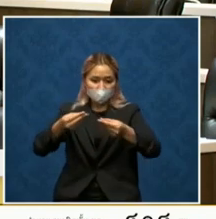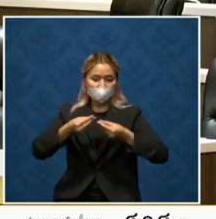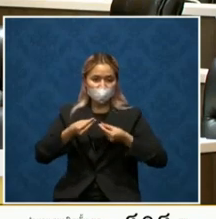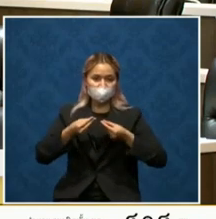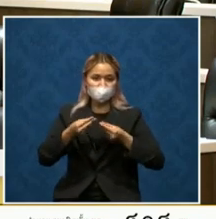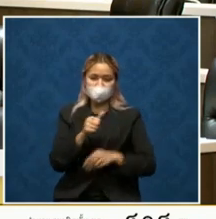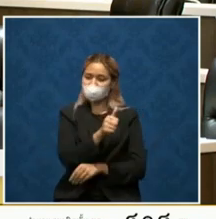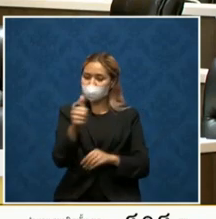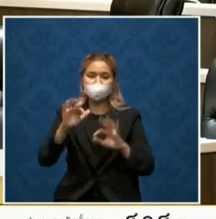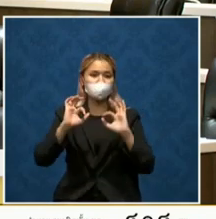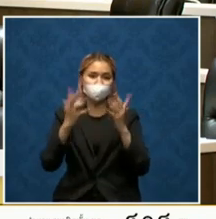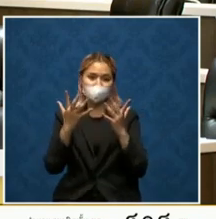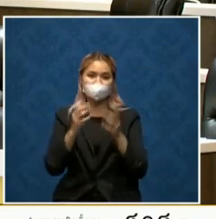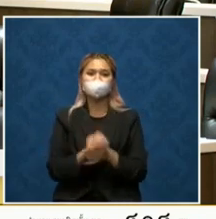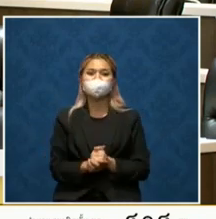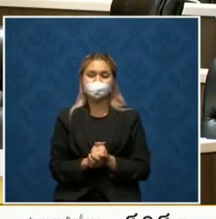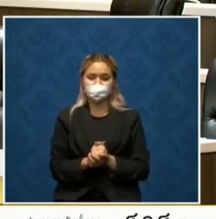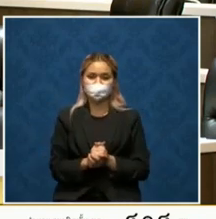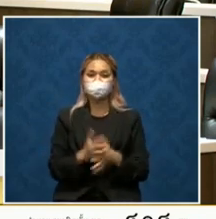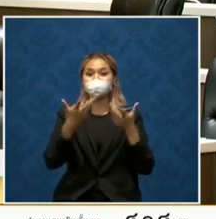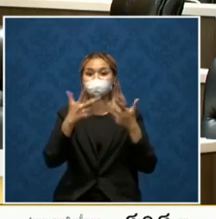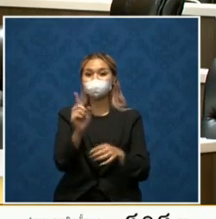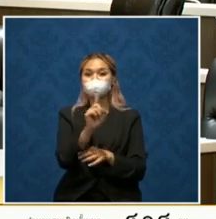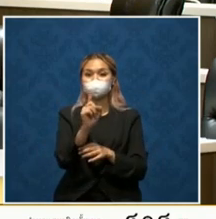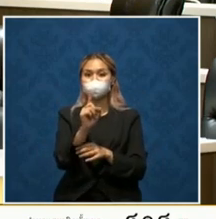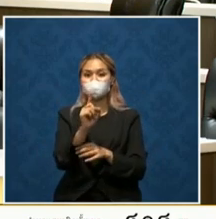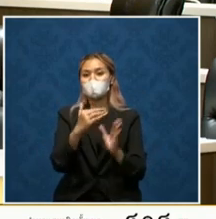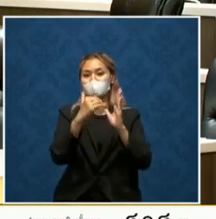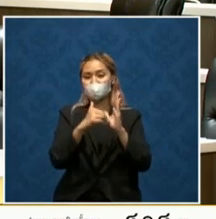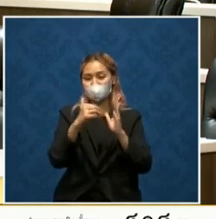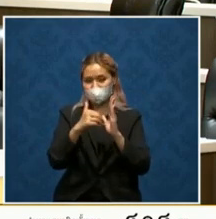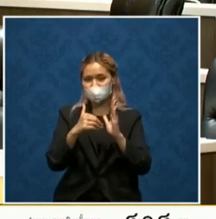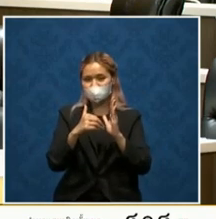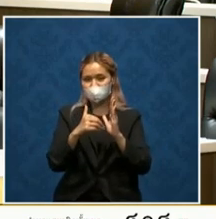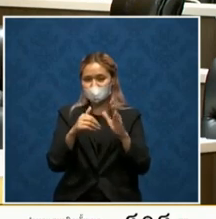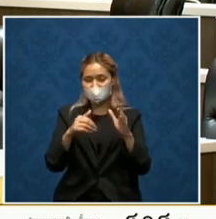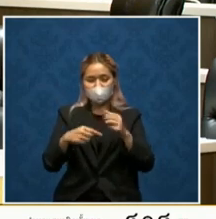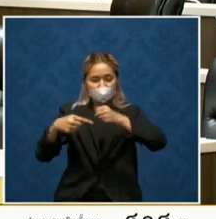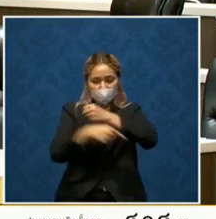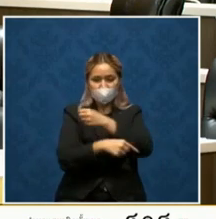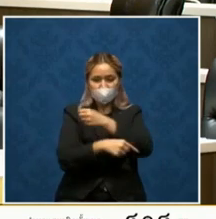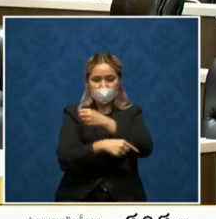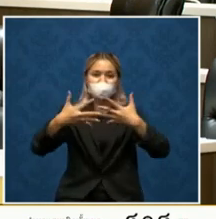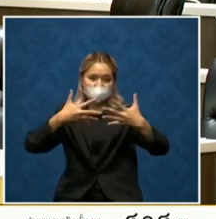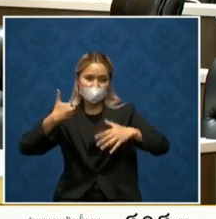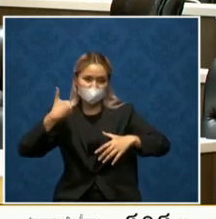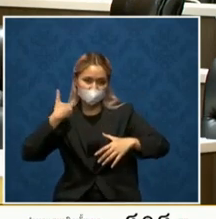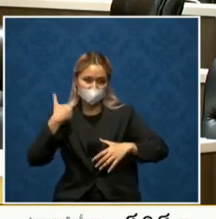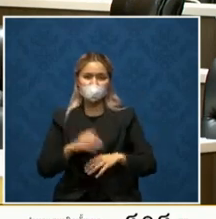ในทางกลับกันนะคะเกิดธุรกิจสีเทาทั่วประเทศมอมเมาประชาชนเงิน